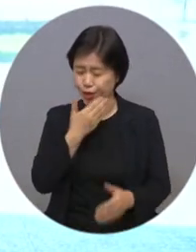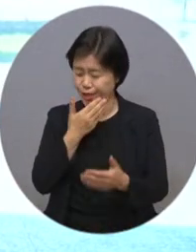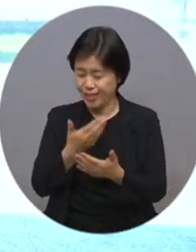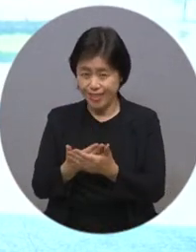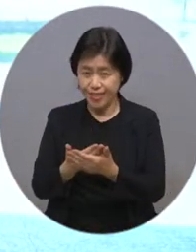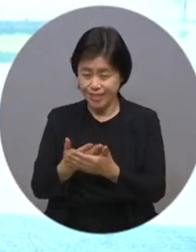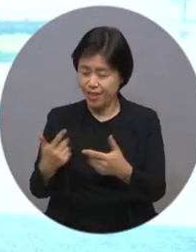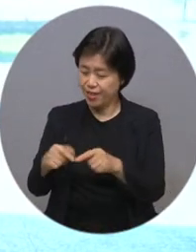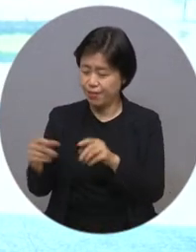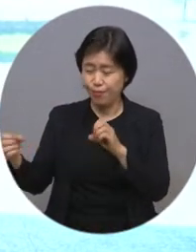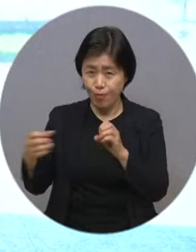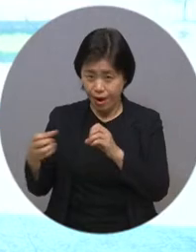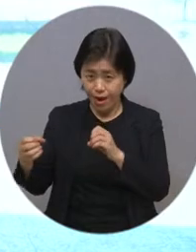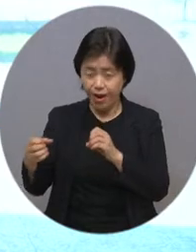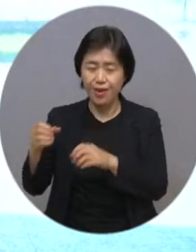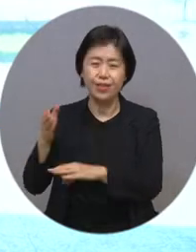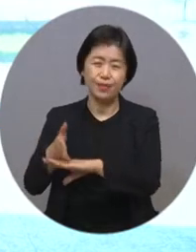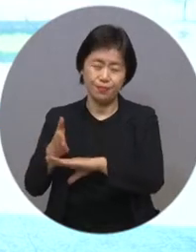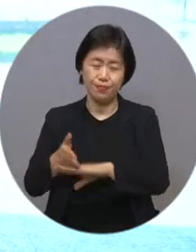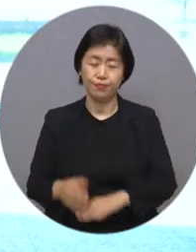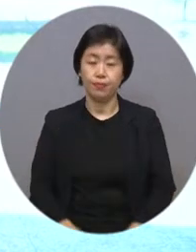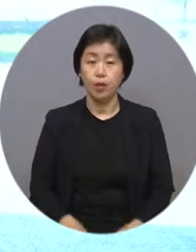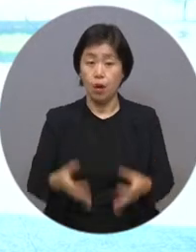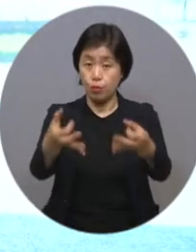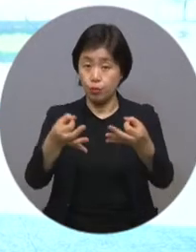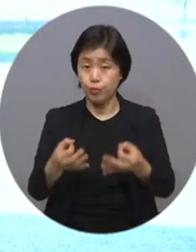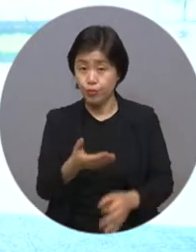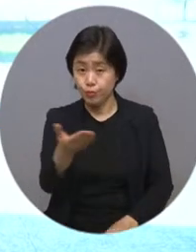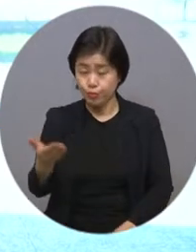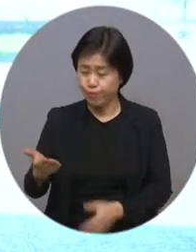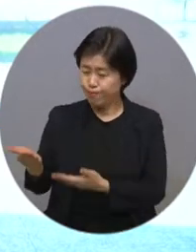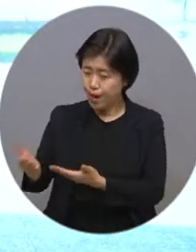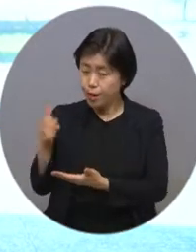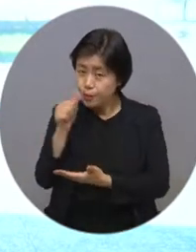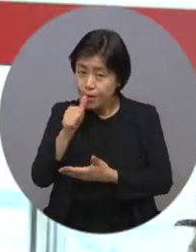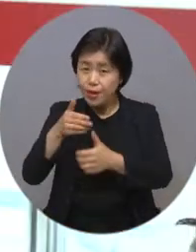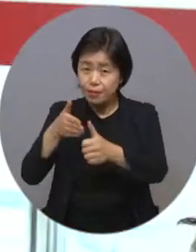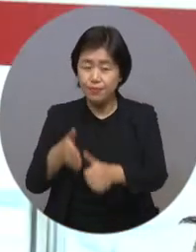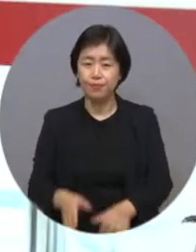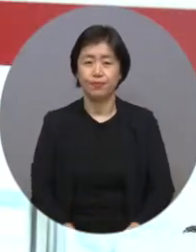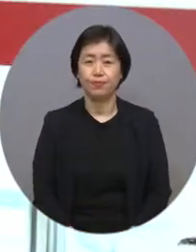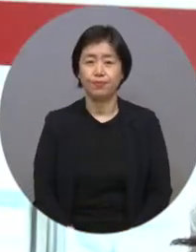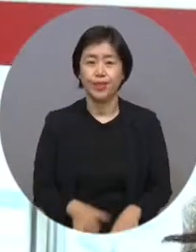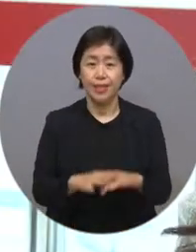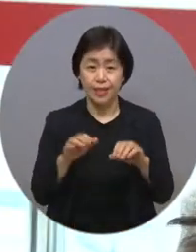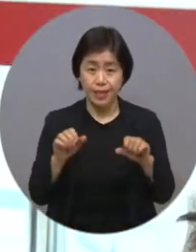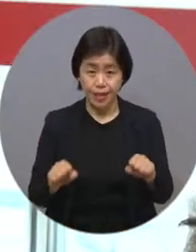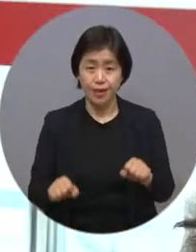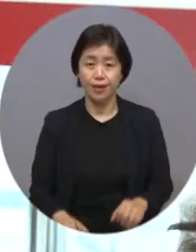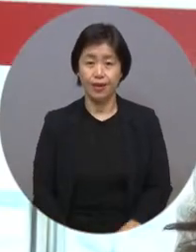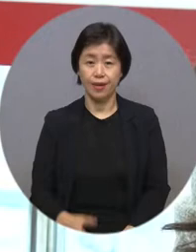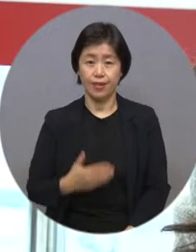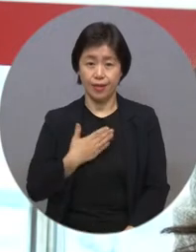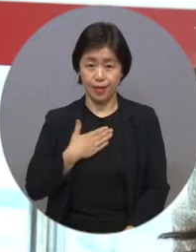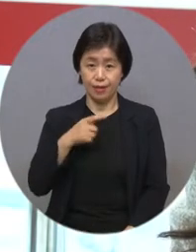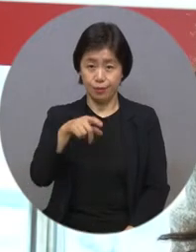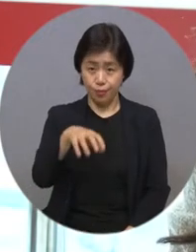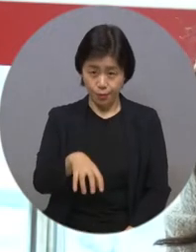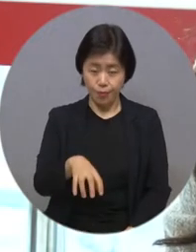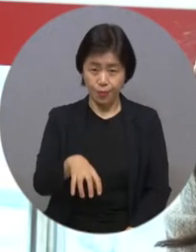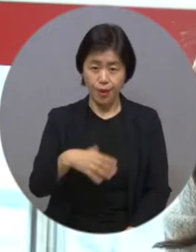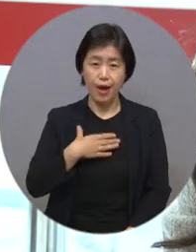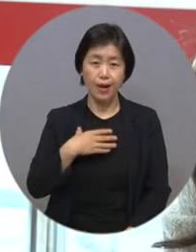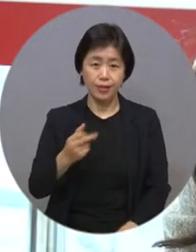내주셔서 너무 감사드립니다. 예. 저희 시청자 여러분께 자기소개 한번 부탁드릴게요. 네, 안녕하세요. 저는 캐논코리아